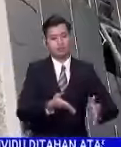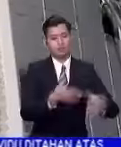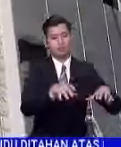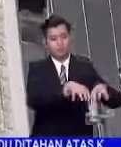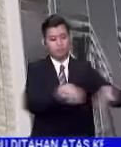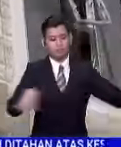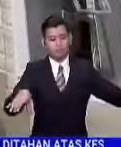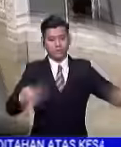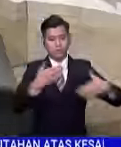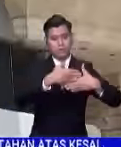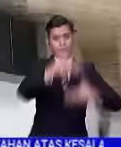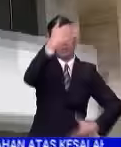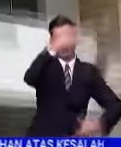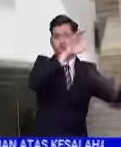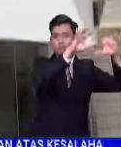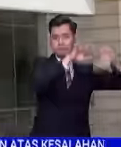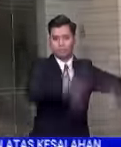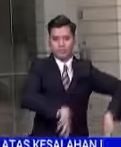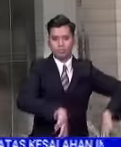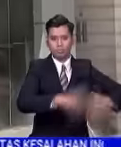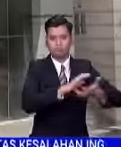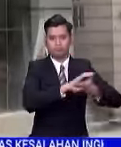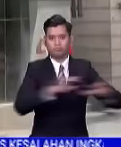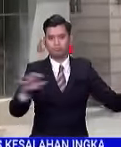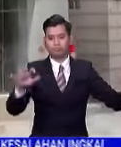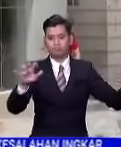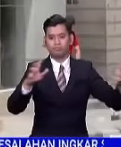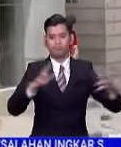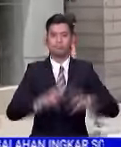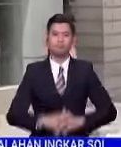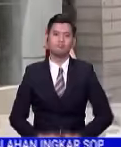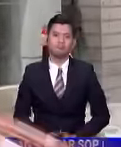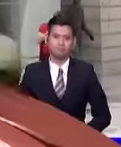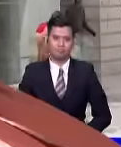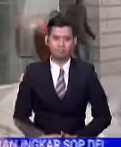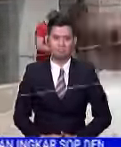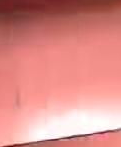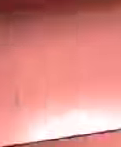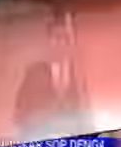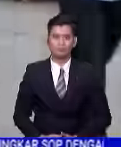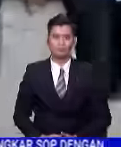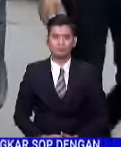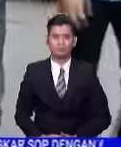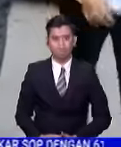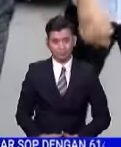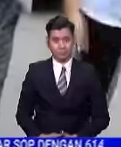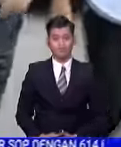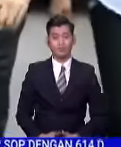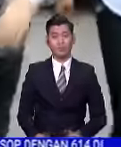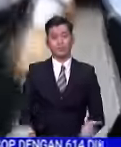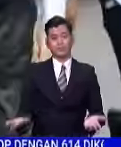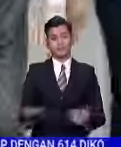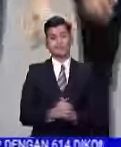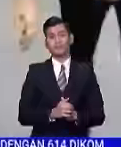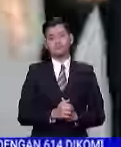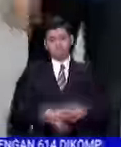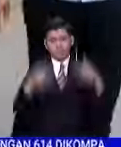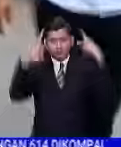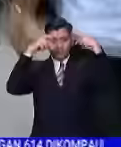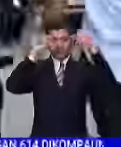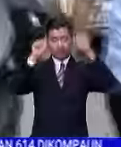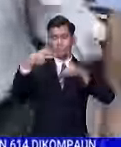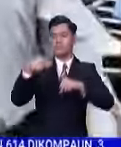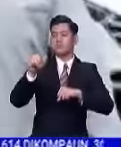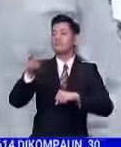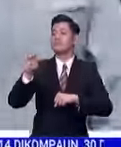bangunan di atasnya runtuh. Dalam pada itu, pemimpin utama Hamas muncul